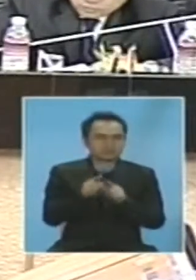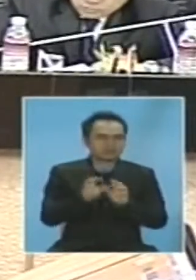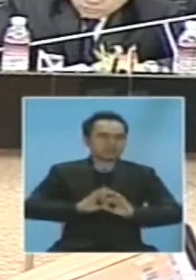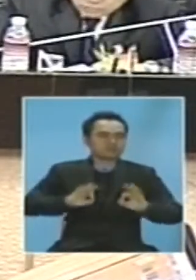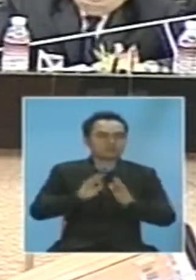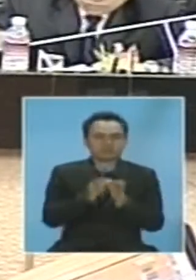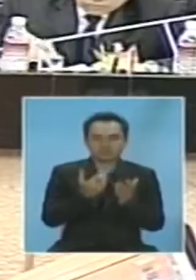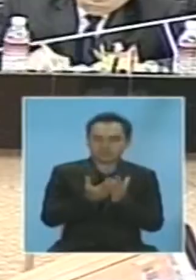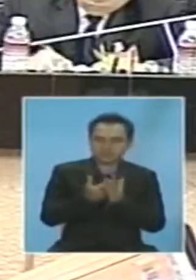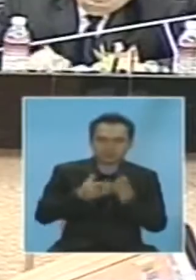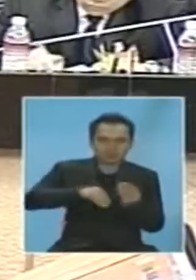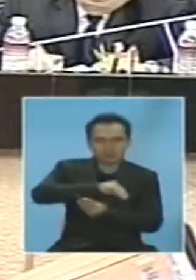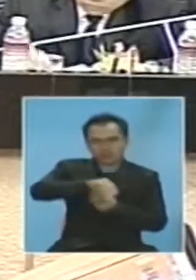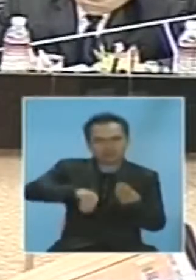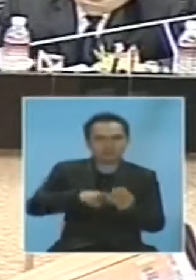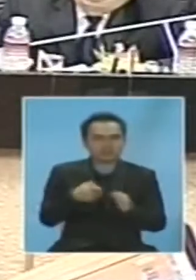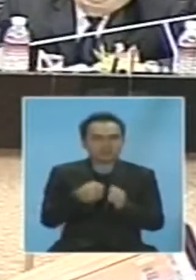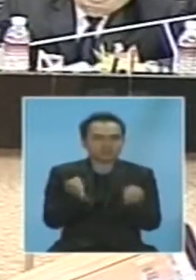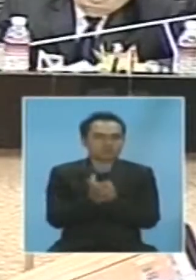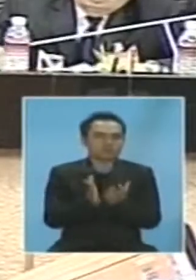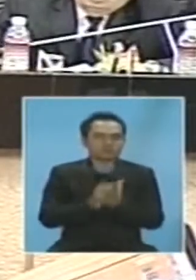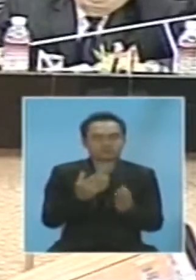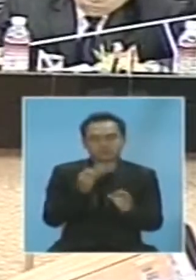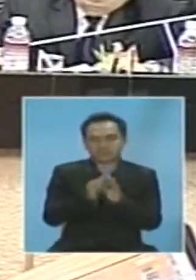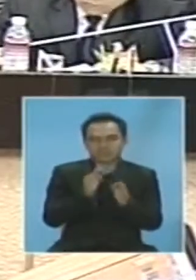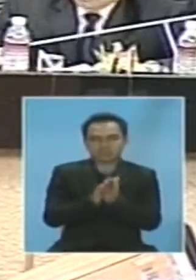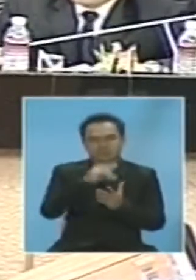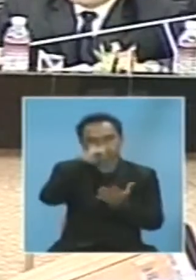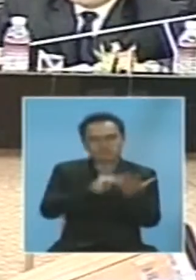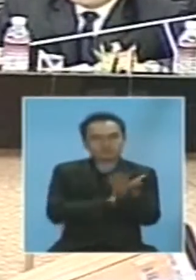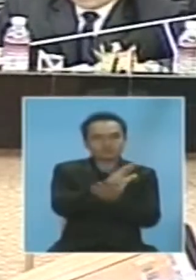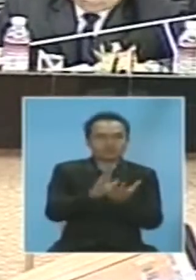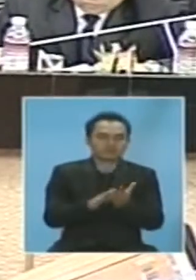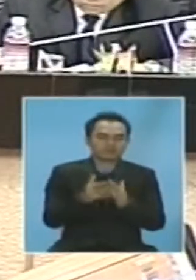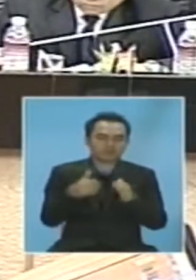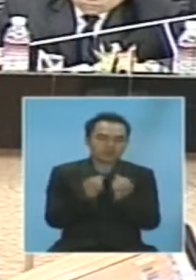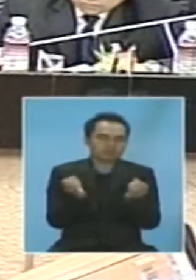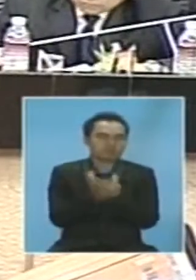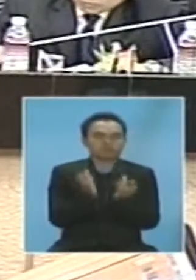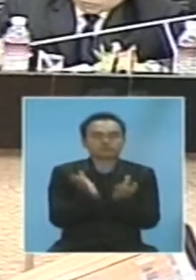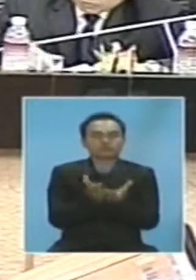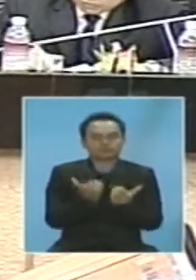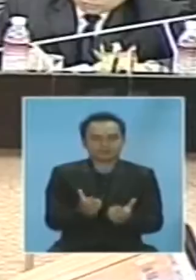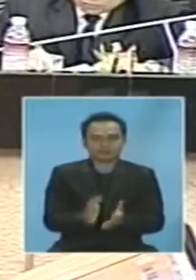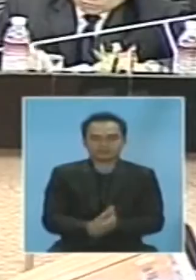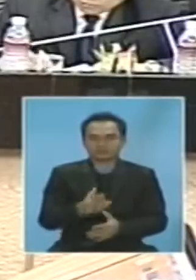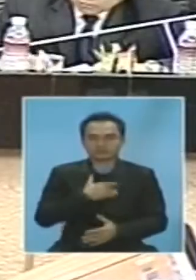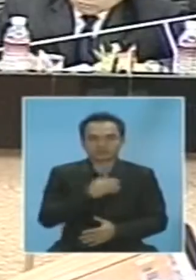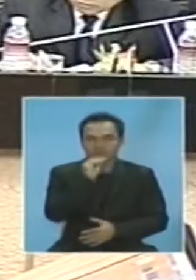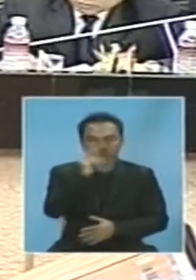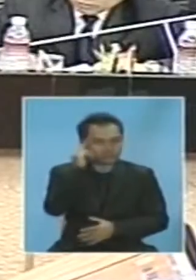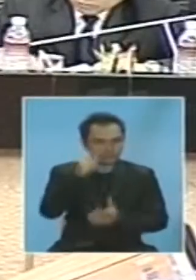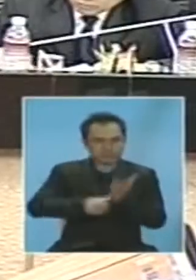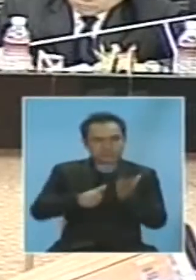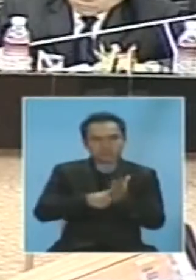ไหลมีผลต่อภาระการคลังของประเทศโครงการรับจำนำข้าวนั้นขอเรียนว่าไม่ได้ก่อให้เกิด